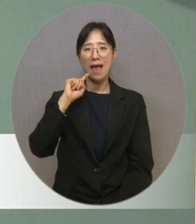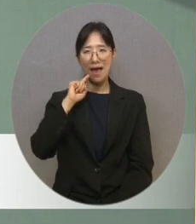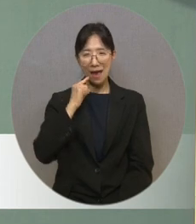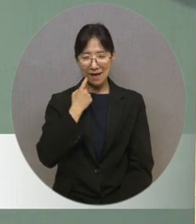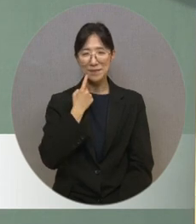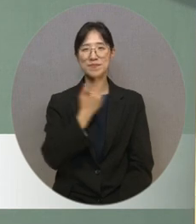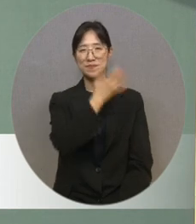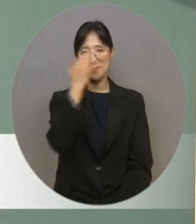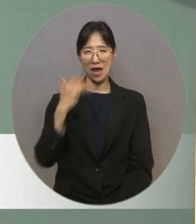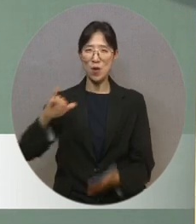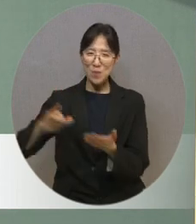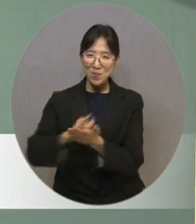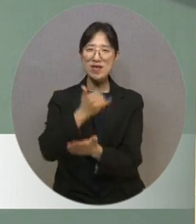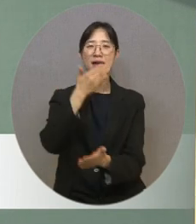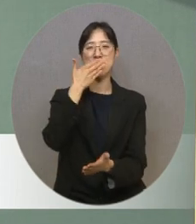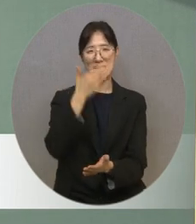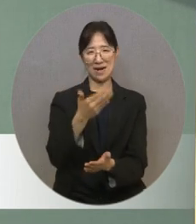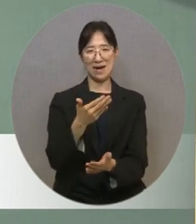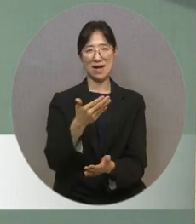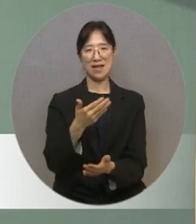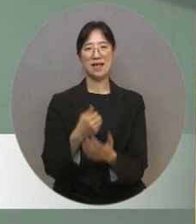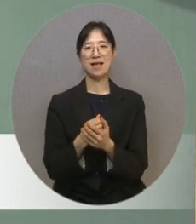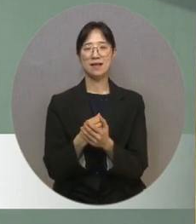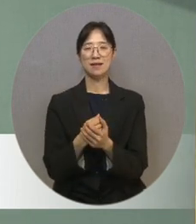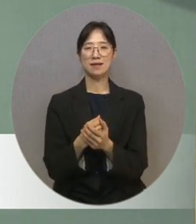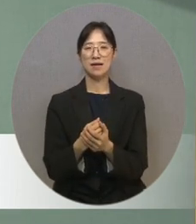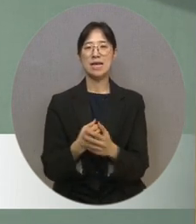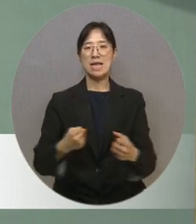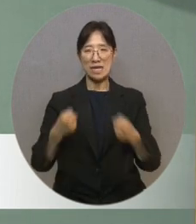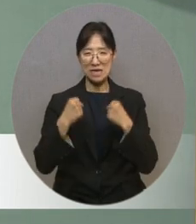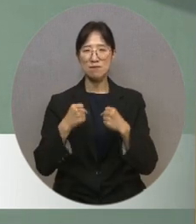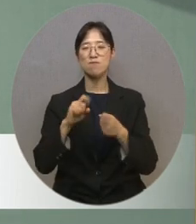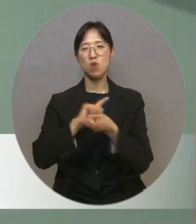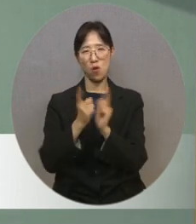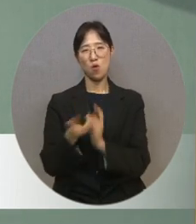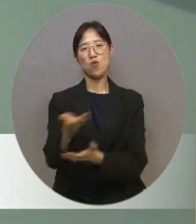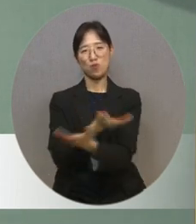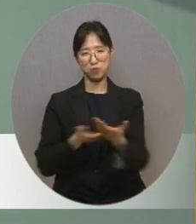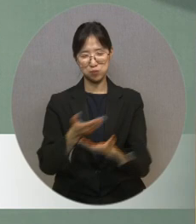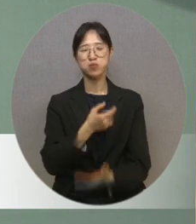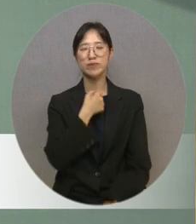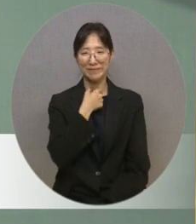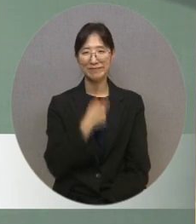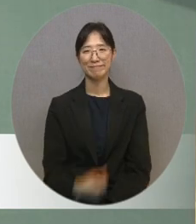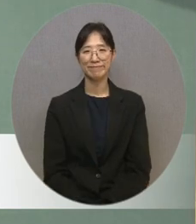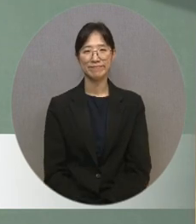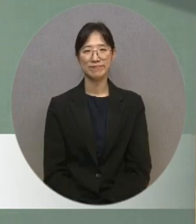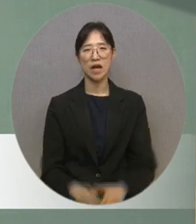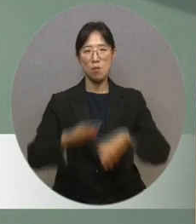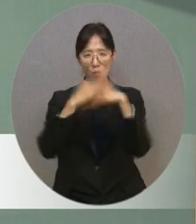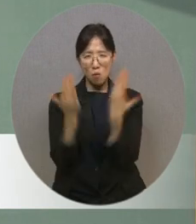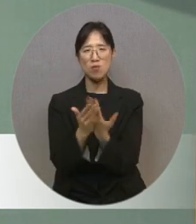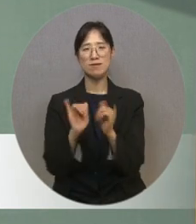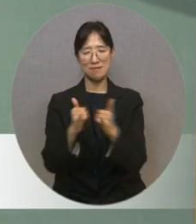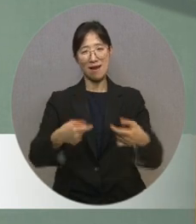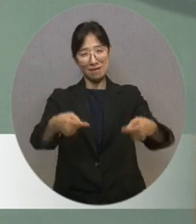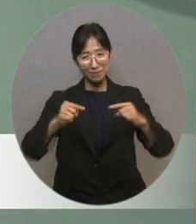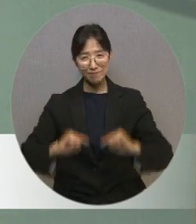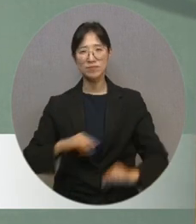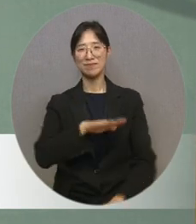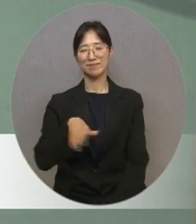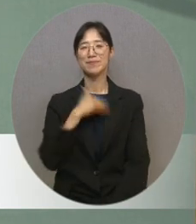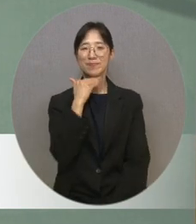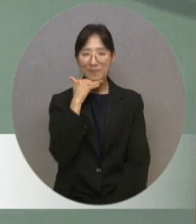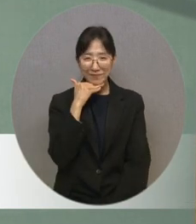비상, 아름다운 비행을 할 수 있는 어떤 힘을 서로 나눠주자라는 어떤 취지입니다. 모든 분들의 동참을